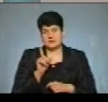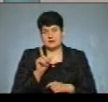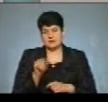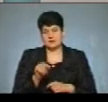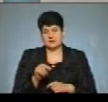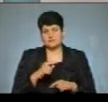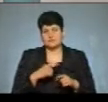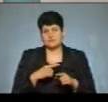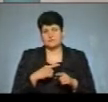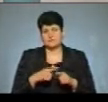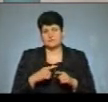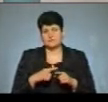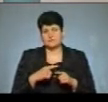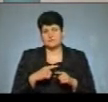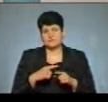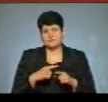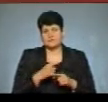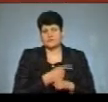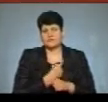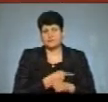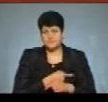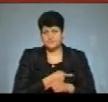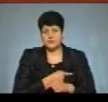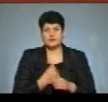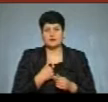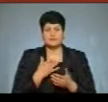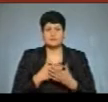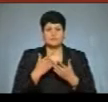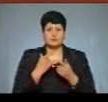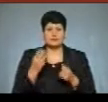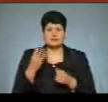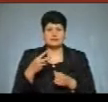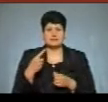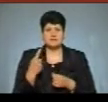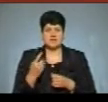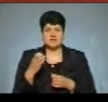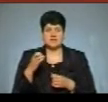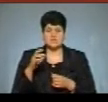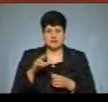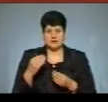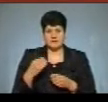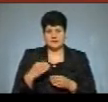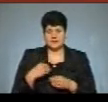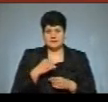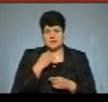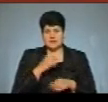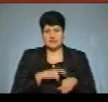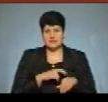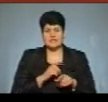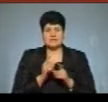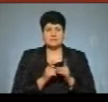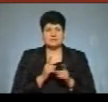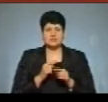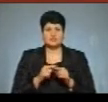доїхати до лікувального закладу. А в нас є така інформація, дані за 31 січня нам надав їх старший лікар